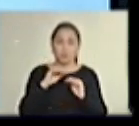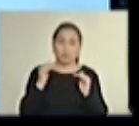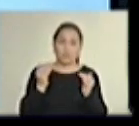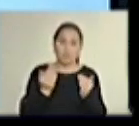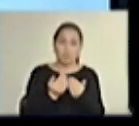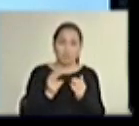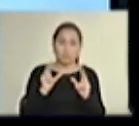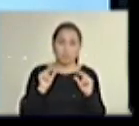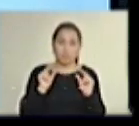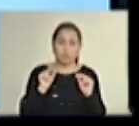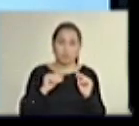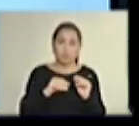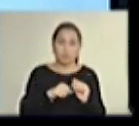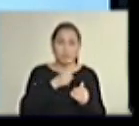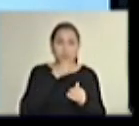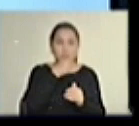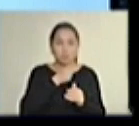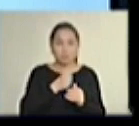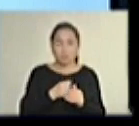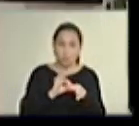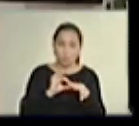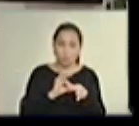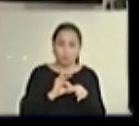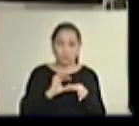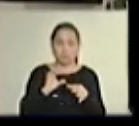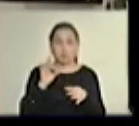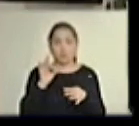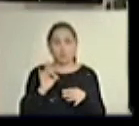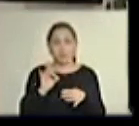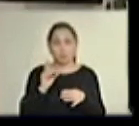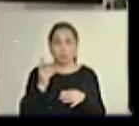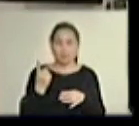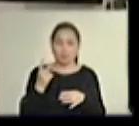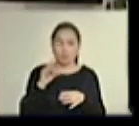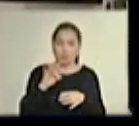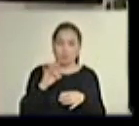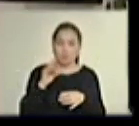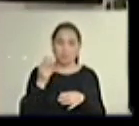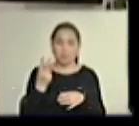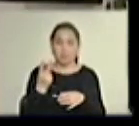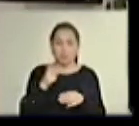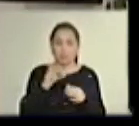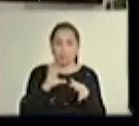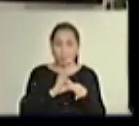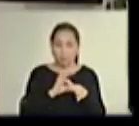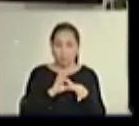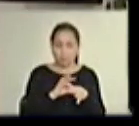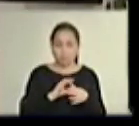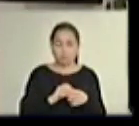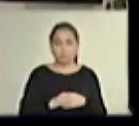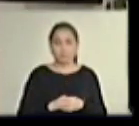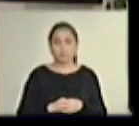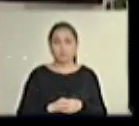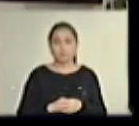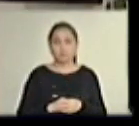aylantiradigan qismining kattaligiga bog'liq ekan, ya'ni katta R1 R2 ga bog'liq ekan.